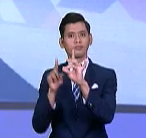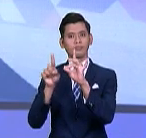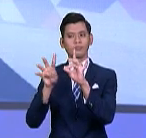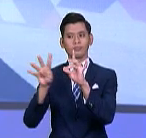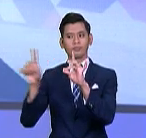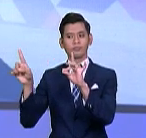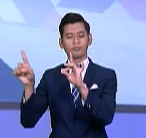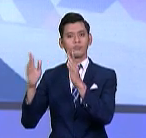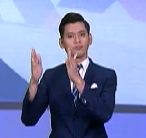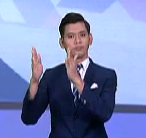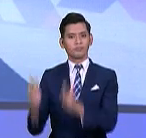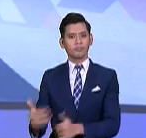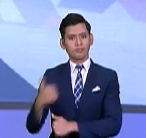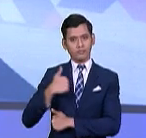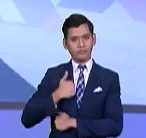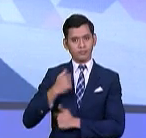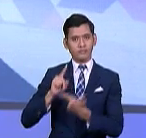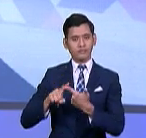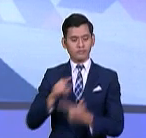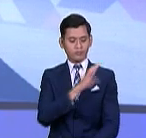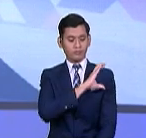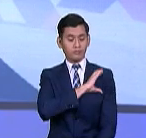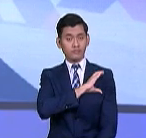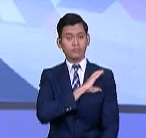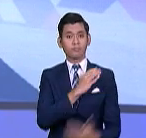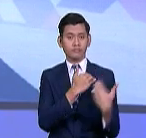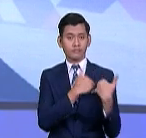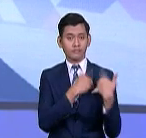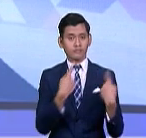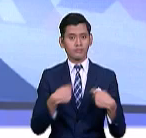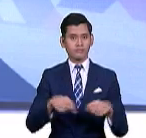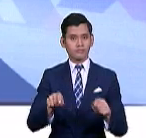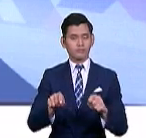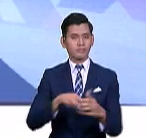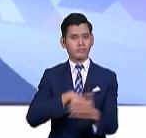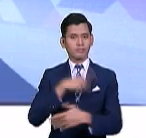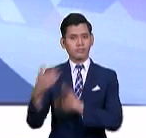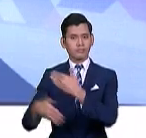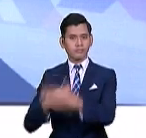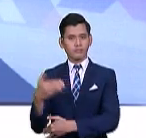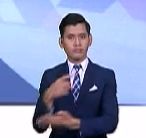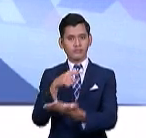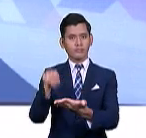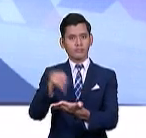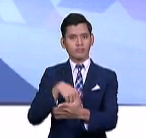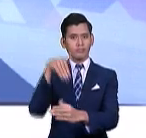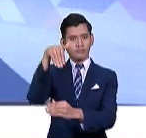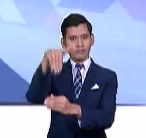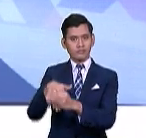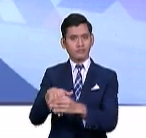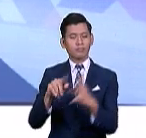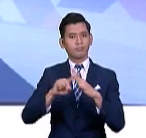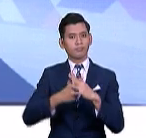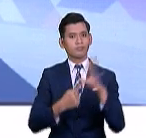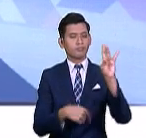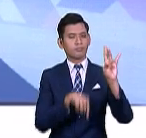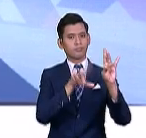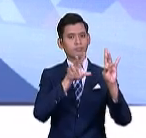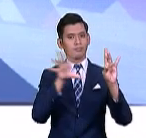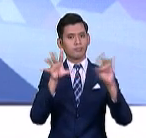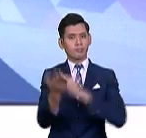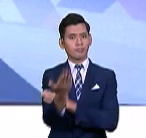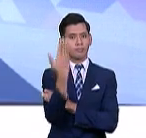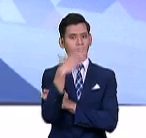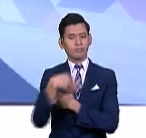18,141 anggota tentera dan polis menunaikan tanggungjawab mereka. Proses undian bermula pukul 7.30 pagi dan